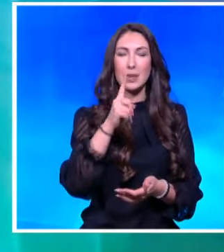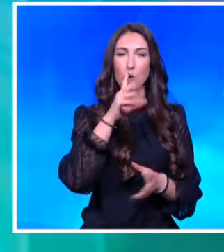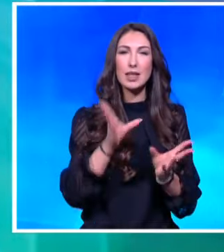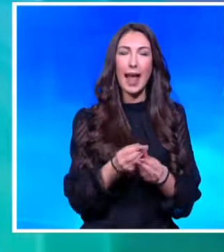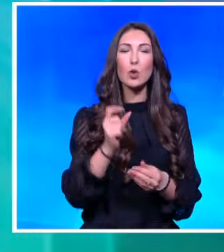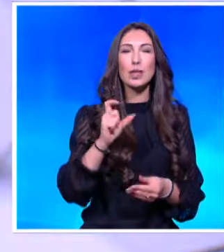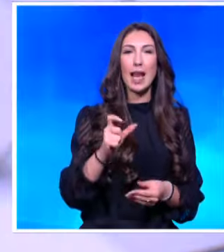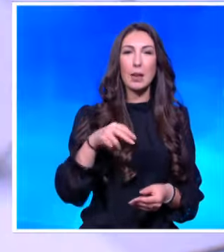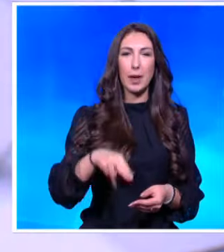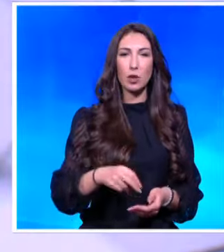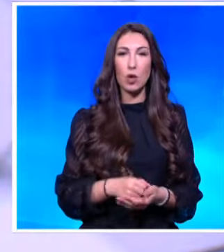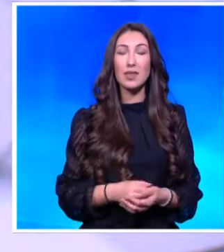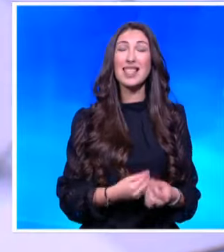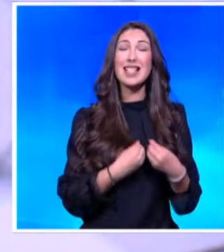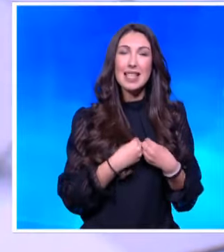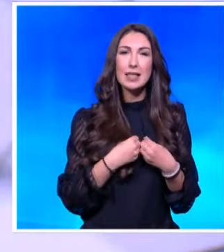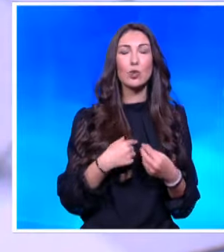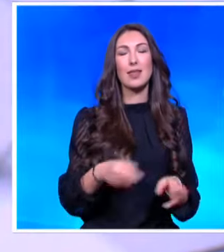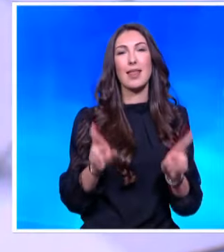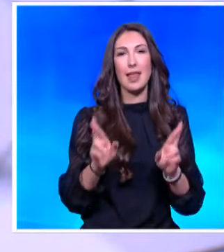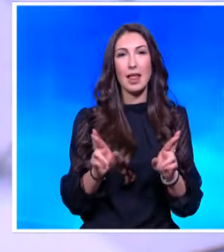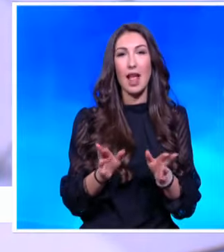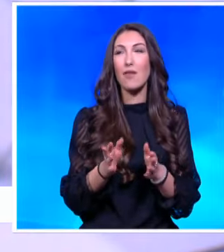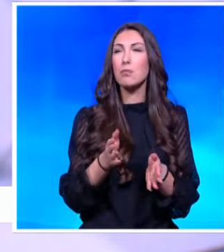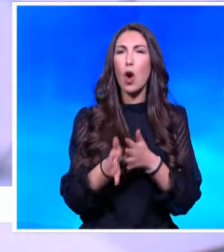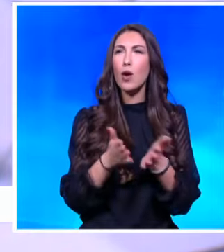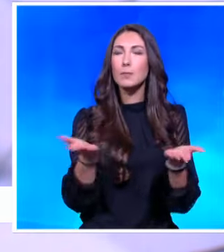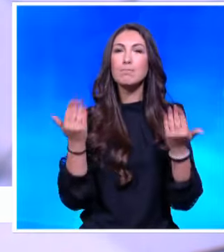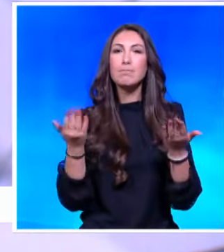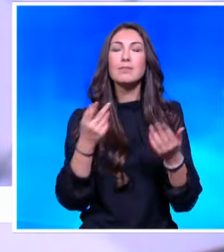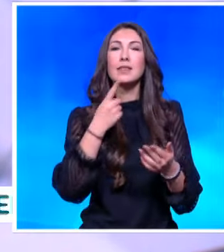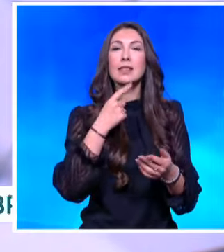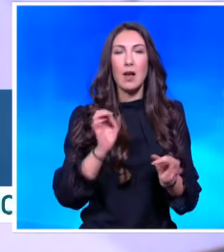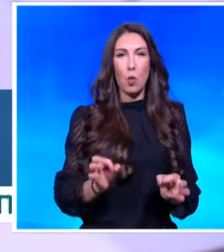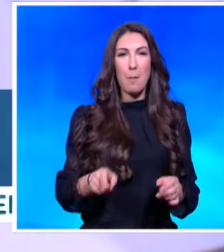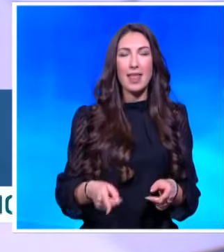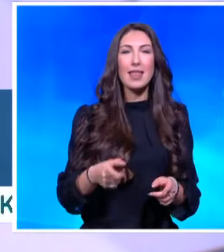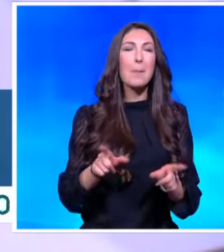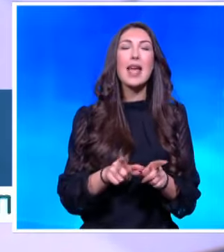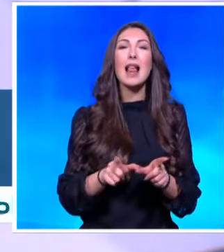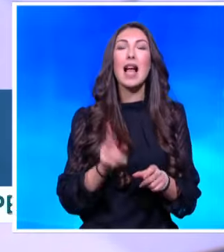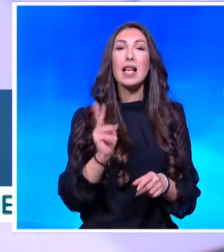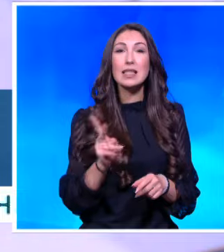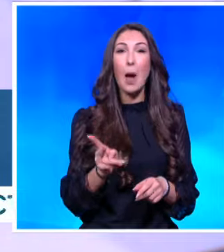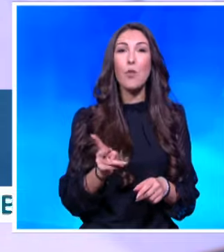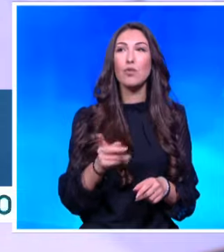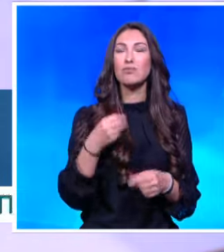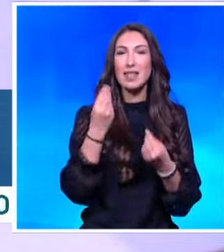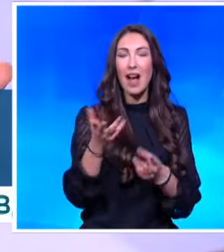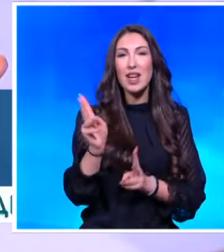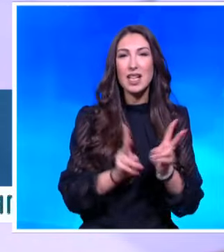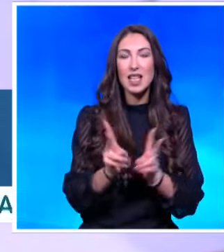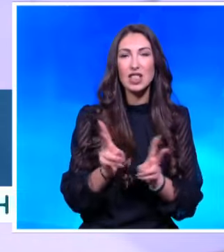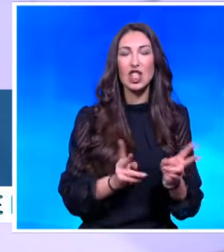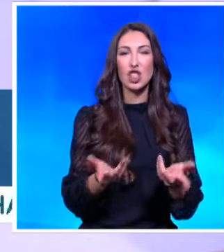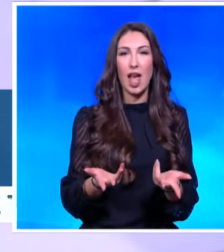минути. Искрено се надявам и пак апелирам към сега изпълняващия длъжността Михаил Касалов да позволи и към изпълкома